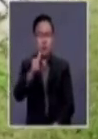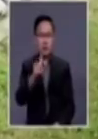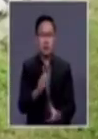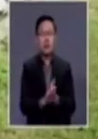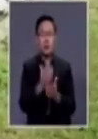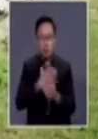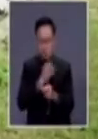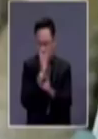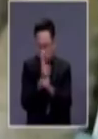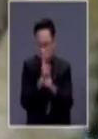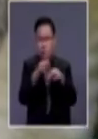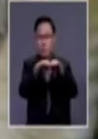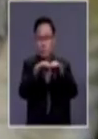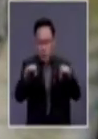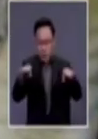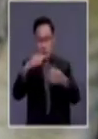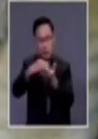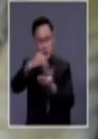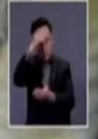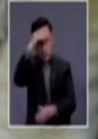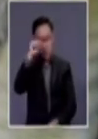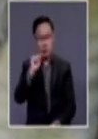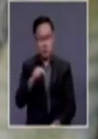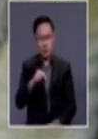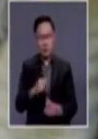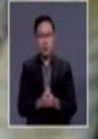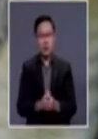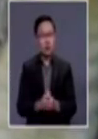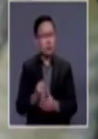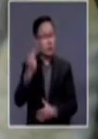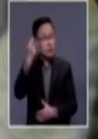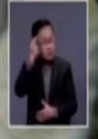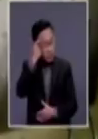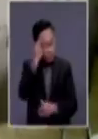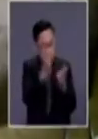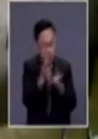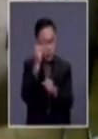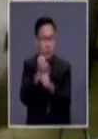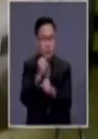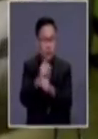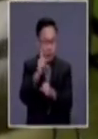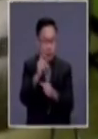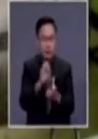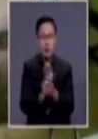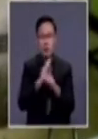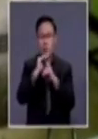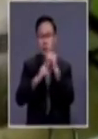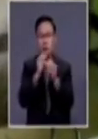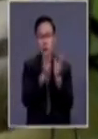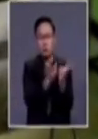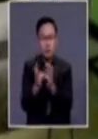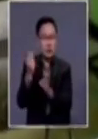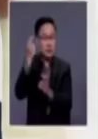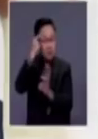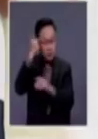จะรักษามาตรฐานตรงนี้ไว้ค่ะแล้วก็ในส่วนของแนวคิดการทำงานต่างๆเนี่ยก็คือว่าจะพัฒนาแนวคิดของทั้